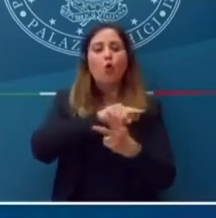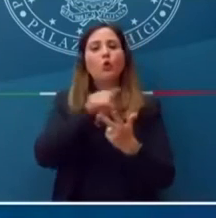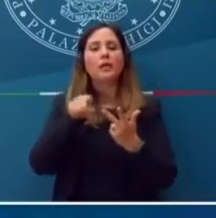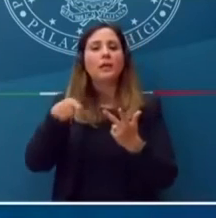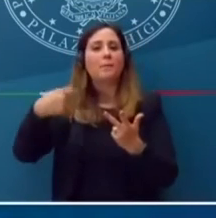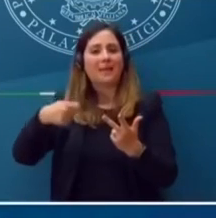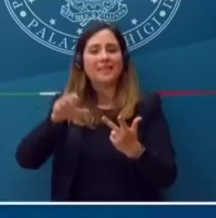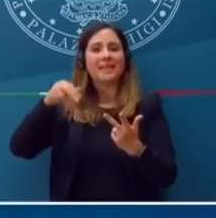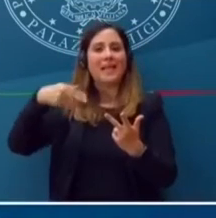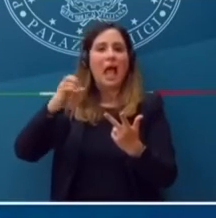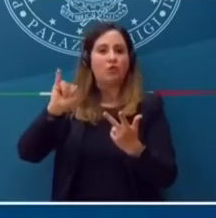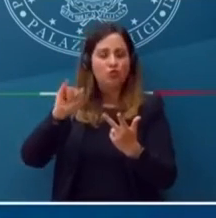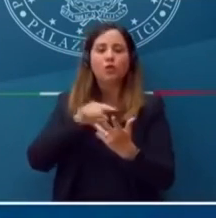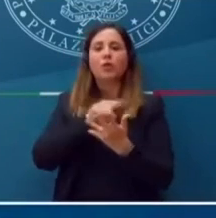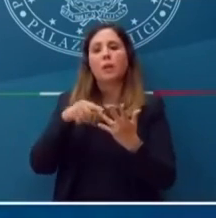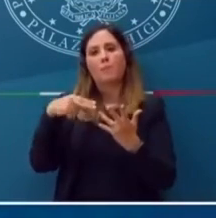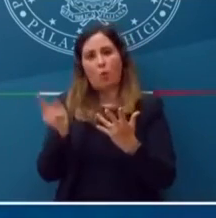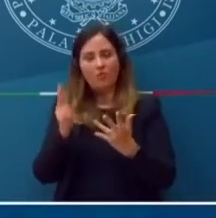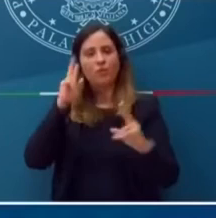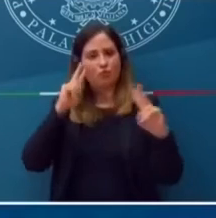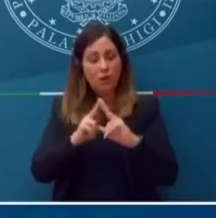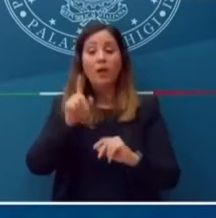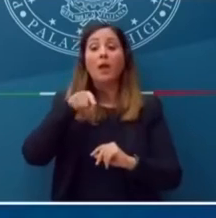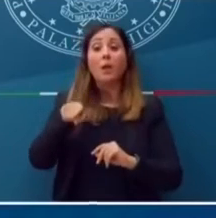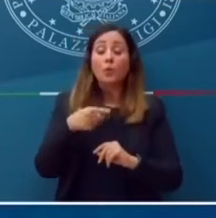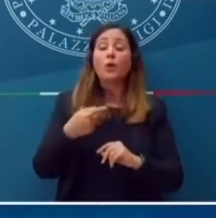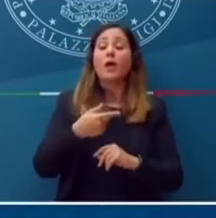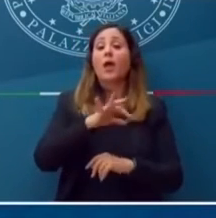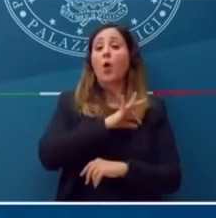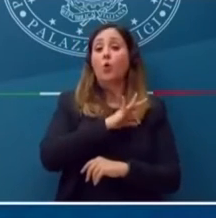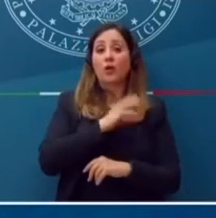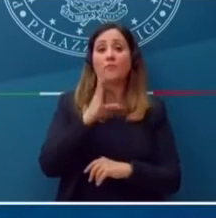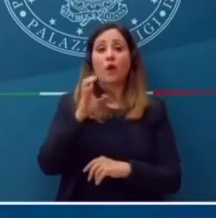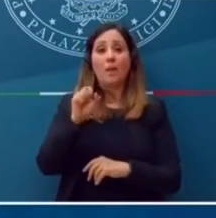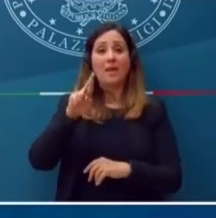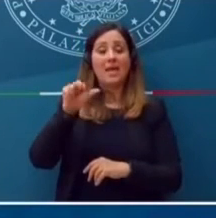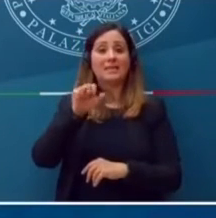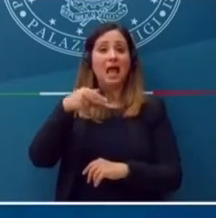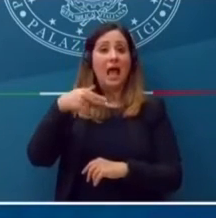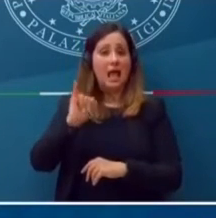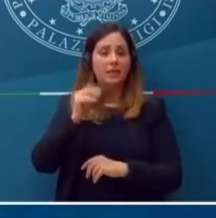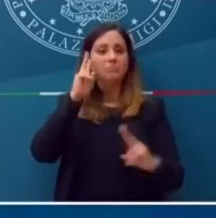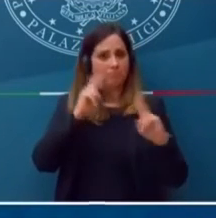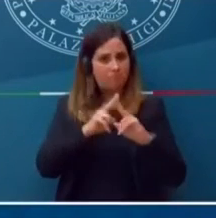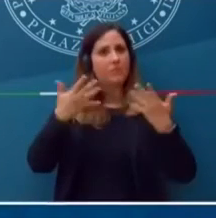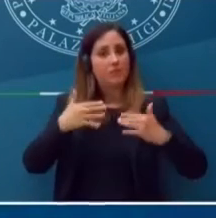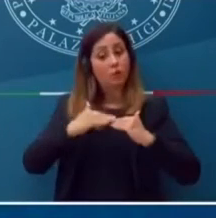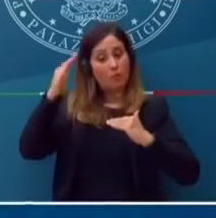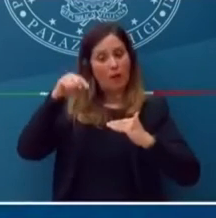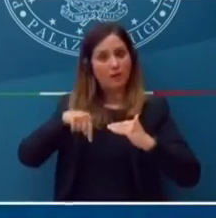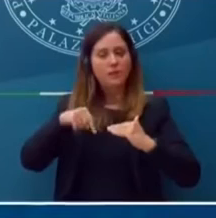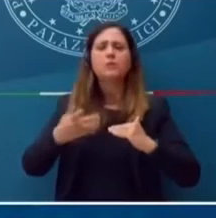province. Poi ho visto anche l'onorevole Bersani stamattina, giusto così, ecco. Quindi c'è un equilibrio, come dire,